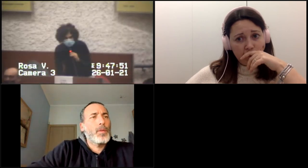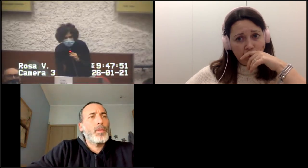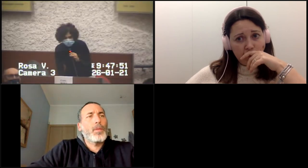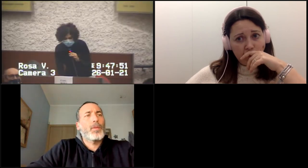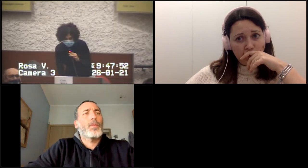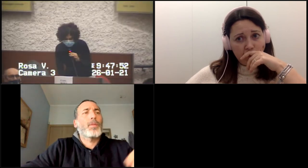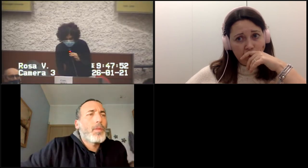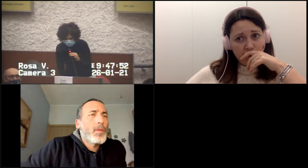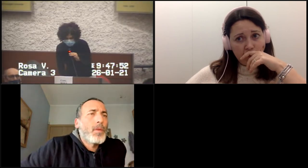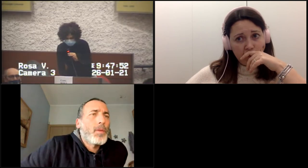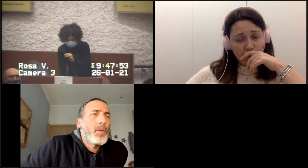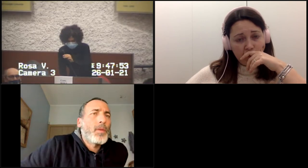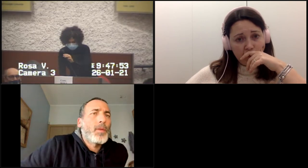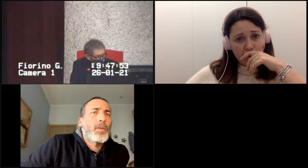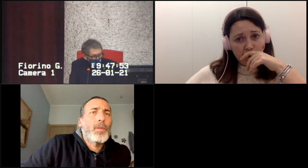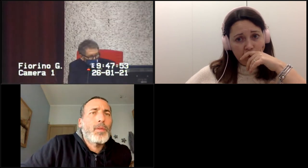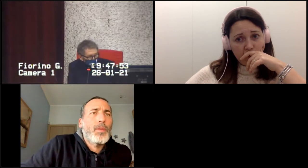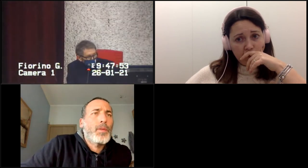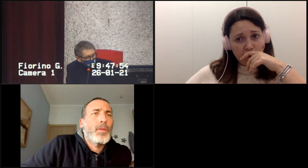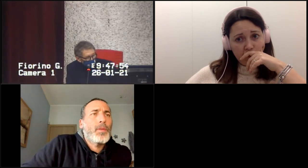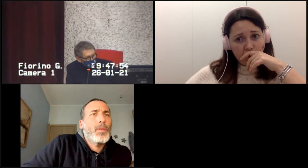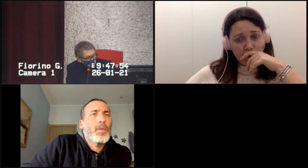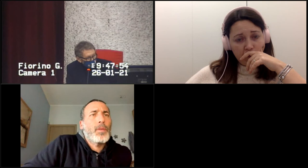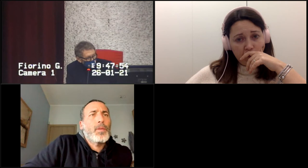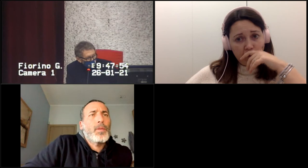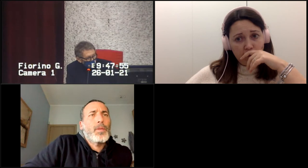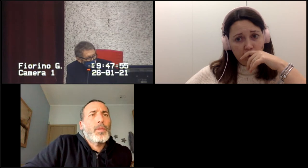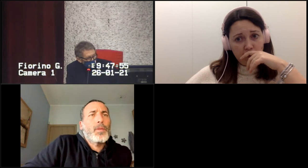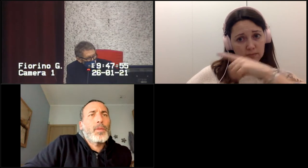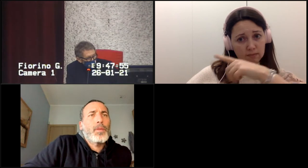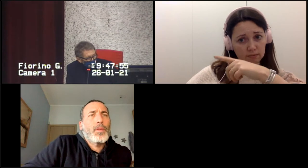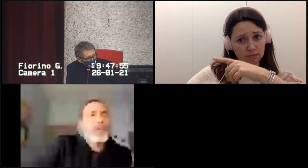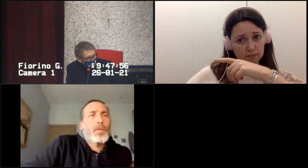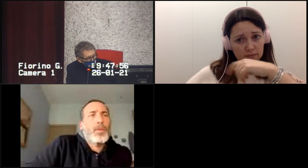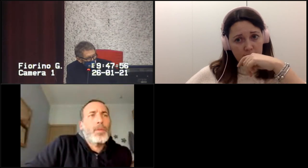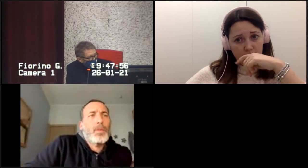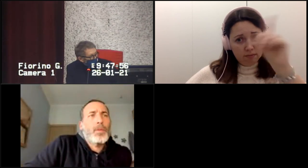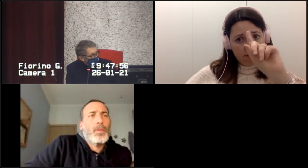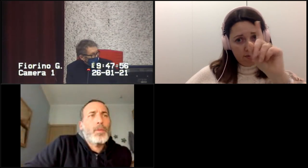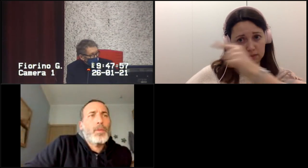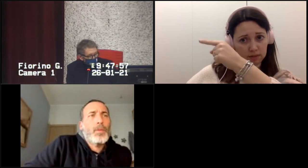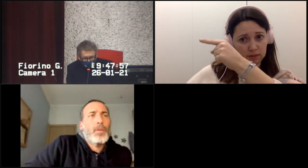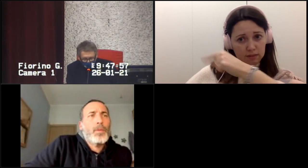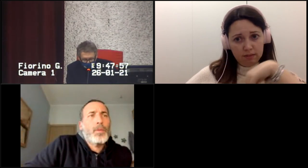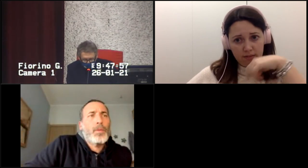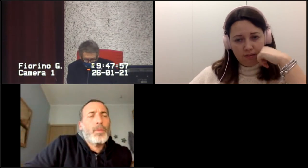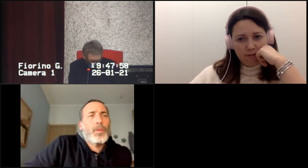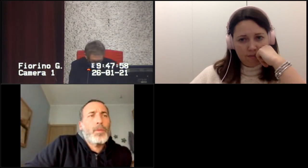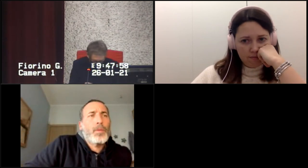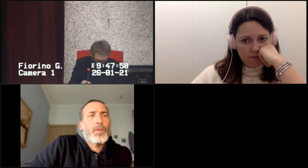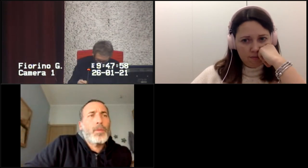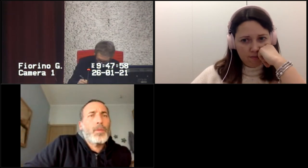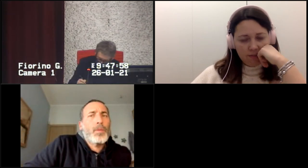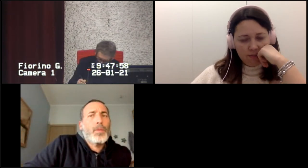Grazie Presidente, favorevole. Partito Democratico, consigliera Perego, no? Consigliera Chittò,